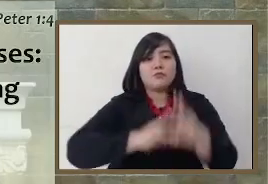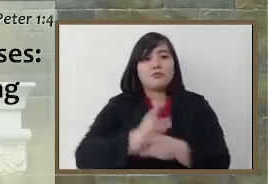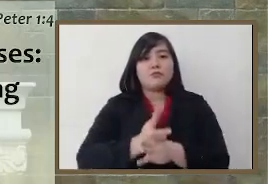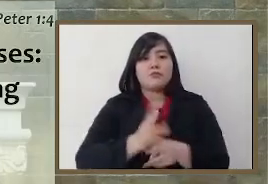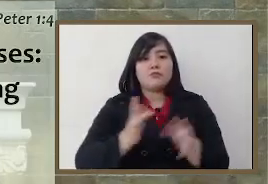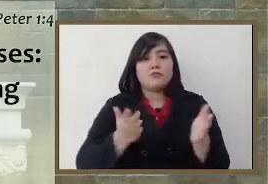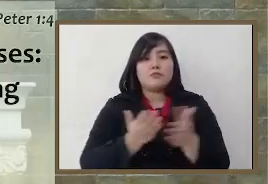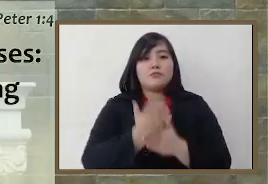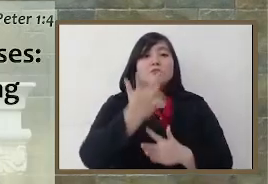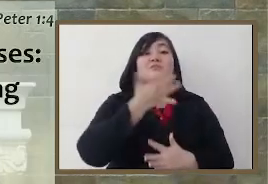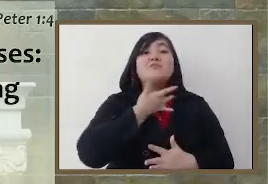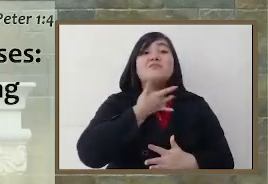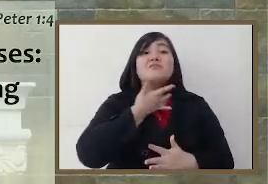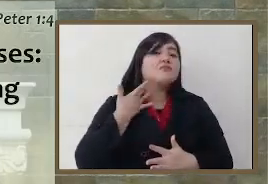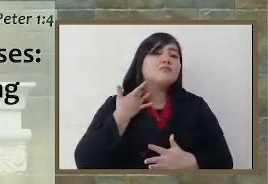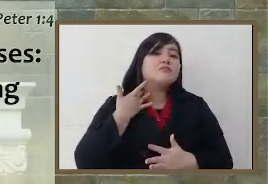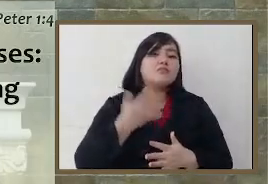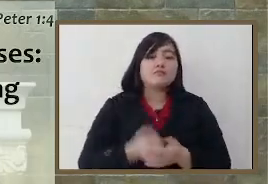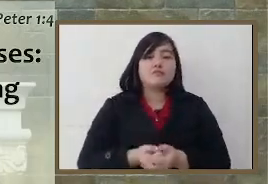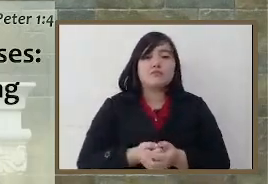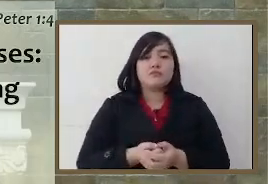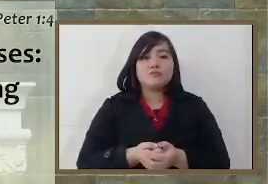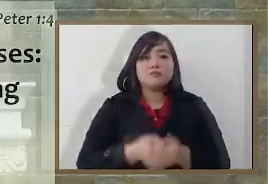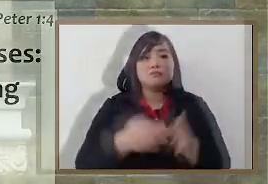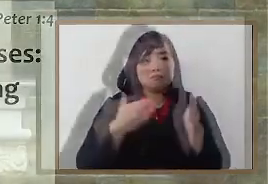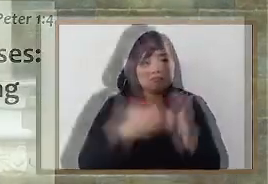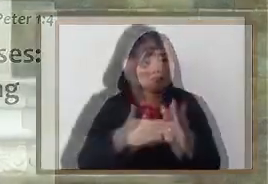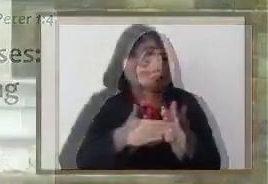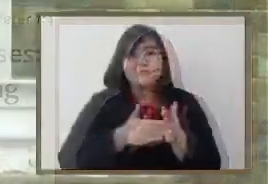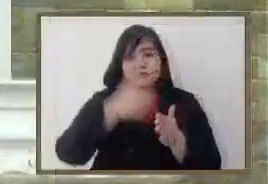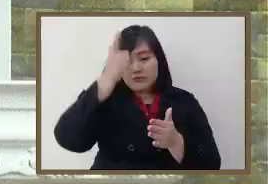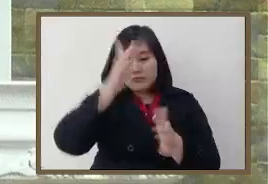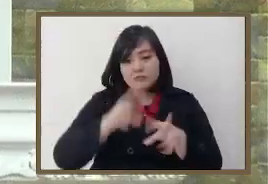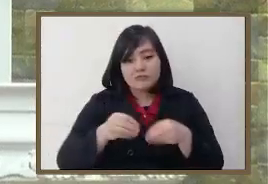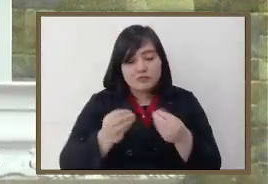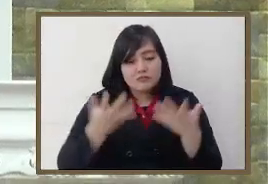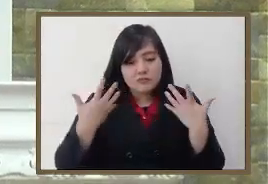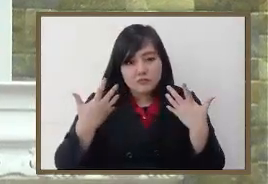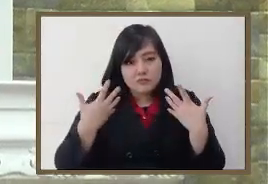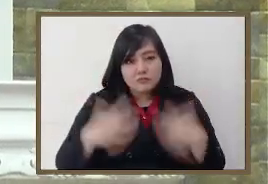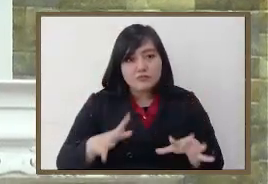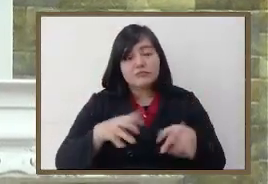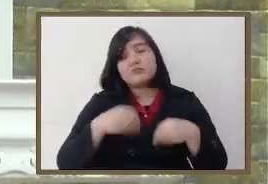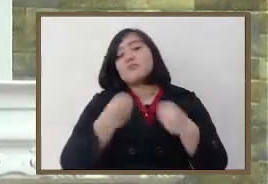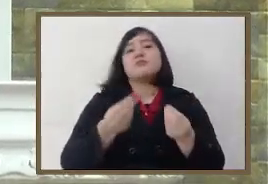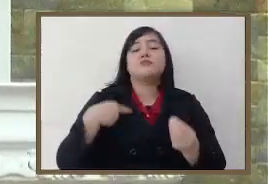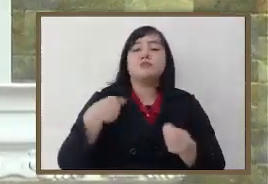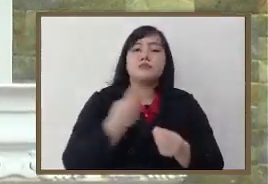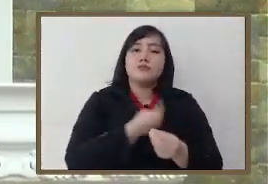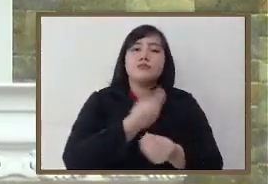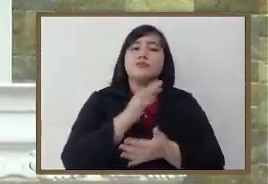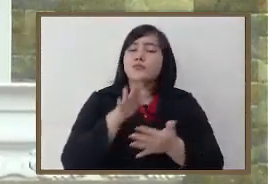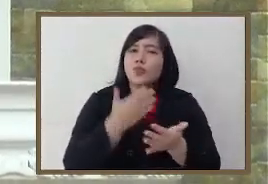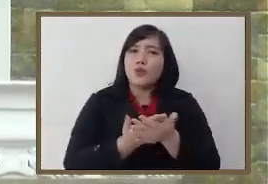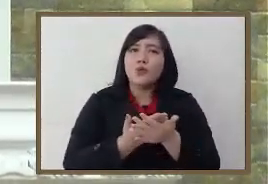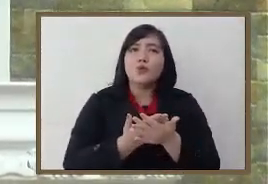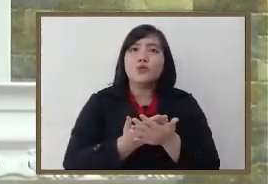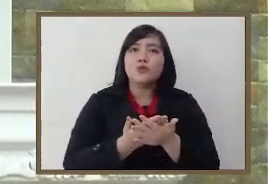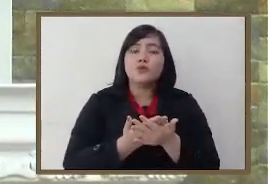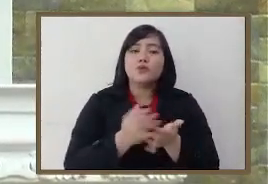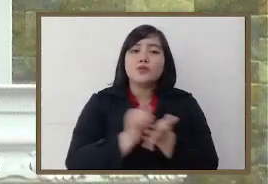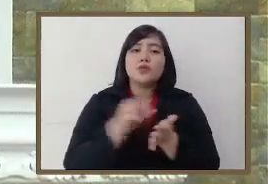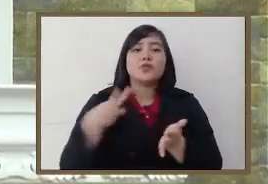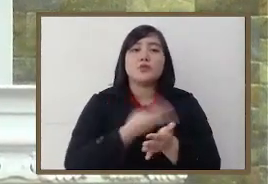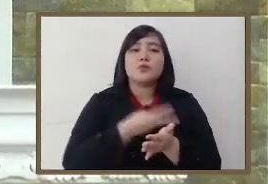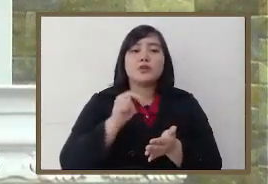Now listen now. So binigay na po sa atin yung seed, kapatid. Nasa atin lahat ng pangailangan. But notice what the